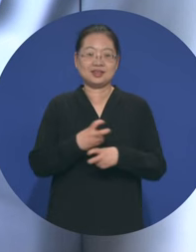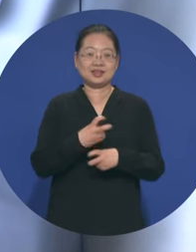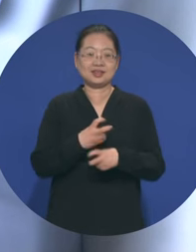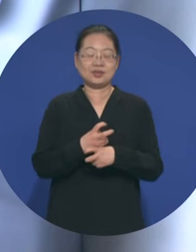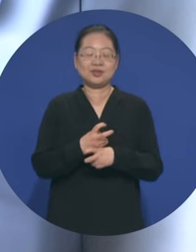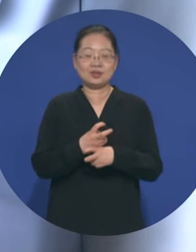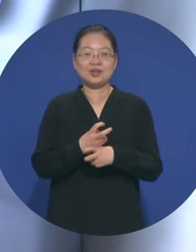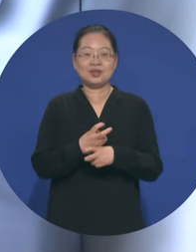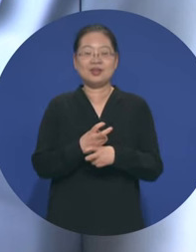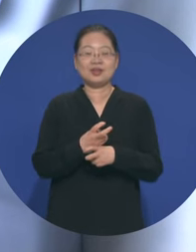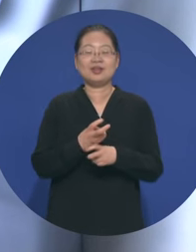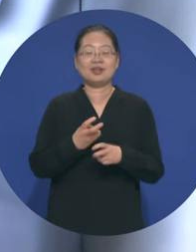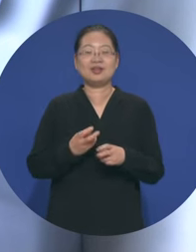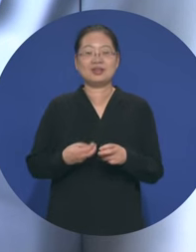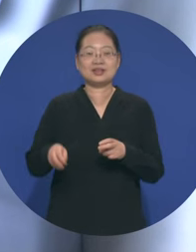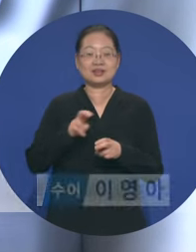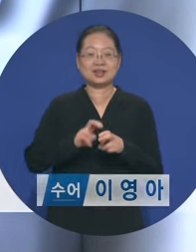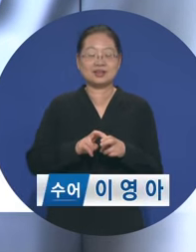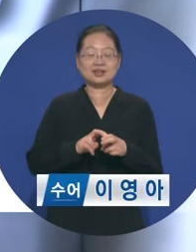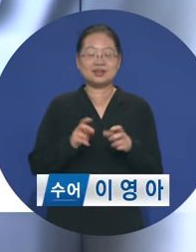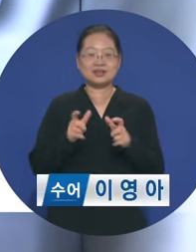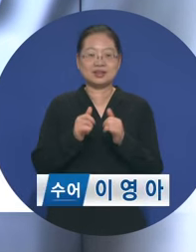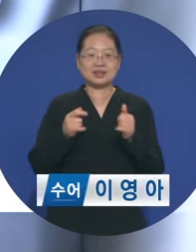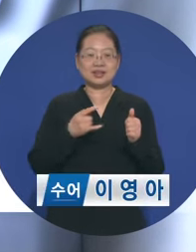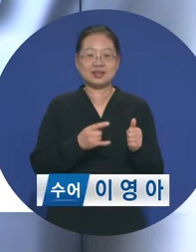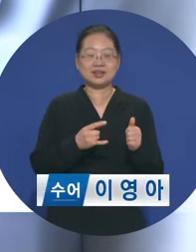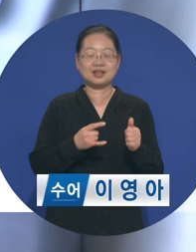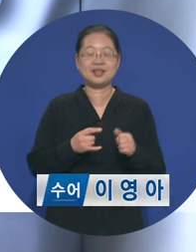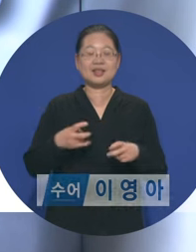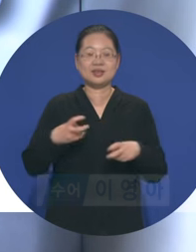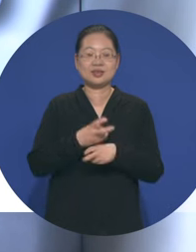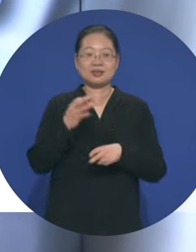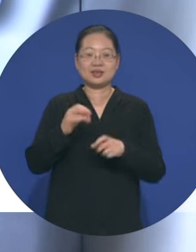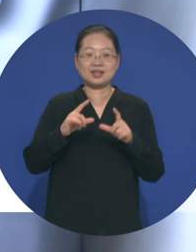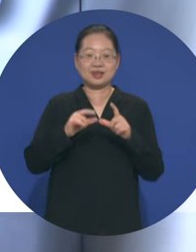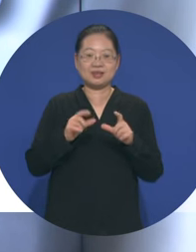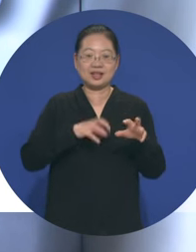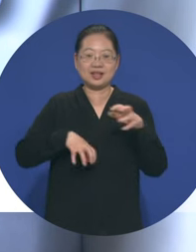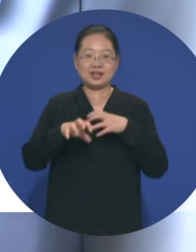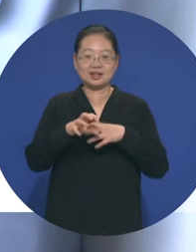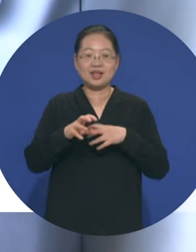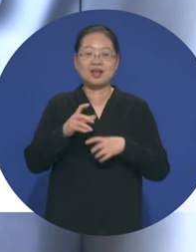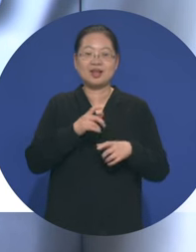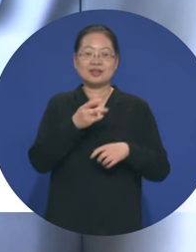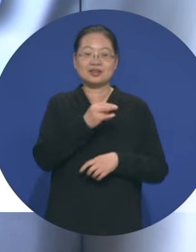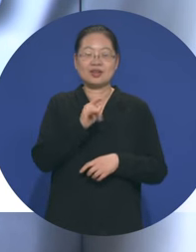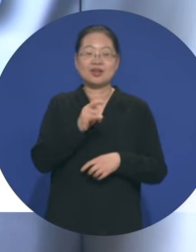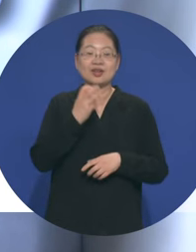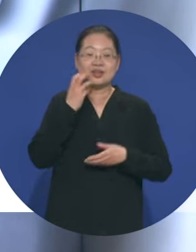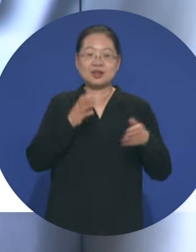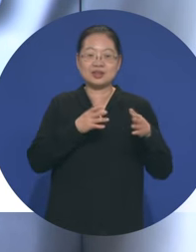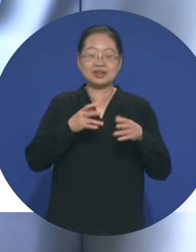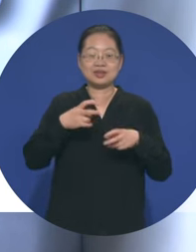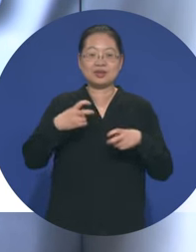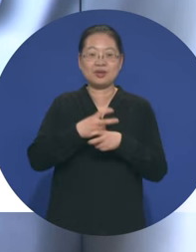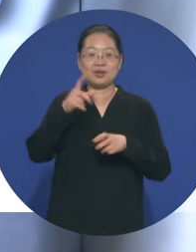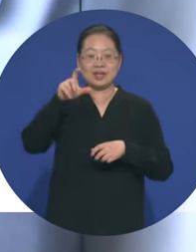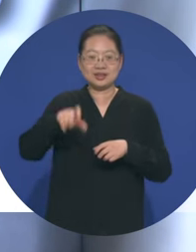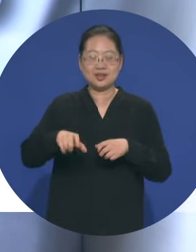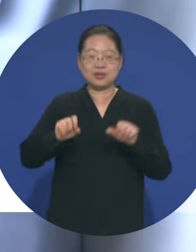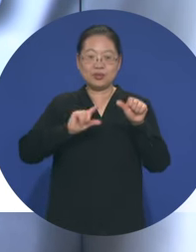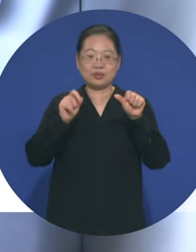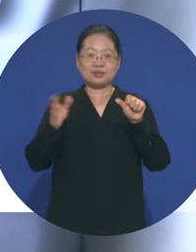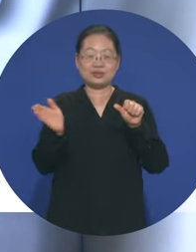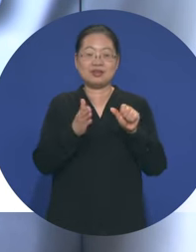대중교통을 이용하는 도민들에게 교통비 일부를 환급해주는 더 경기 패스가 오는 5월부터 시작됩니다. 어제부터 카드 발급 신청을